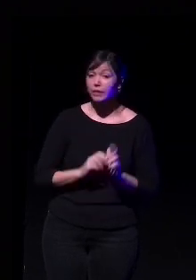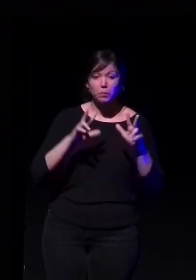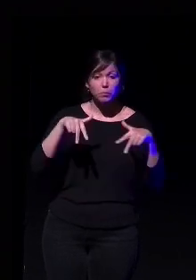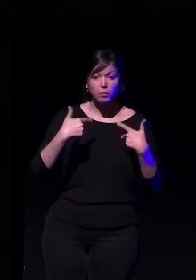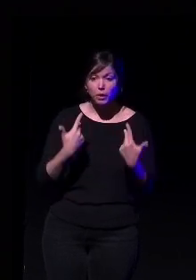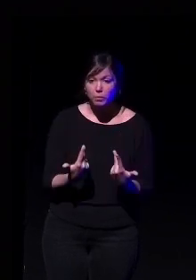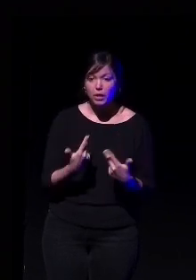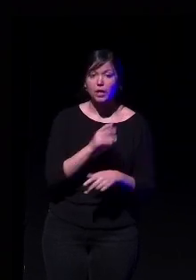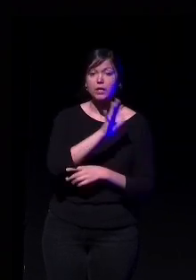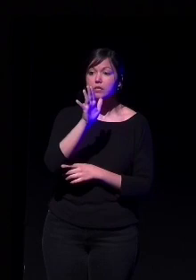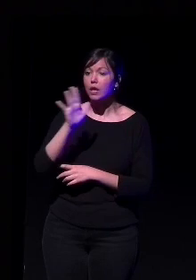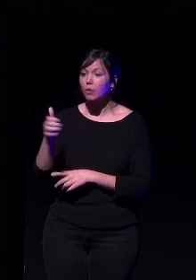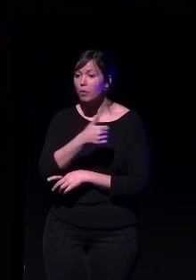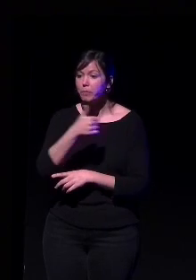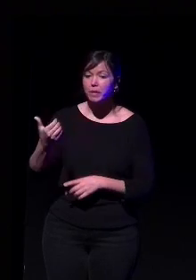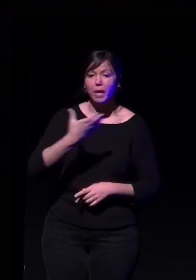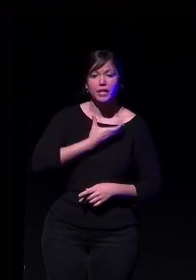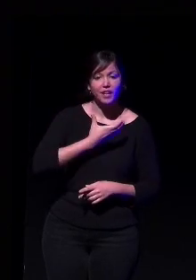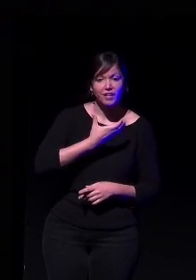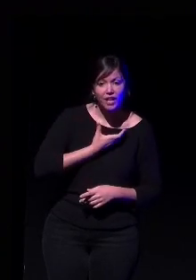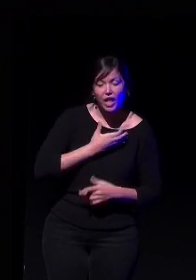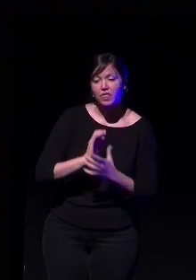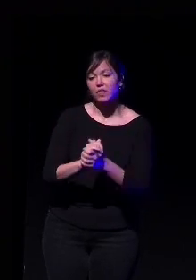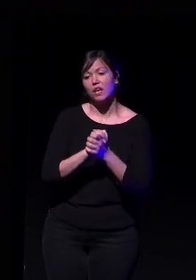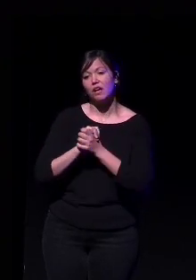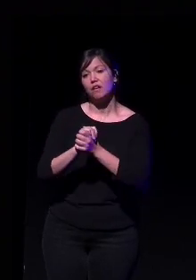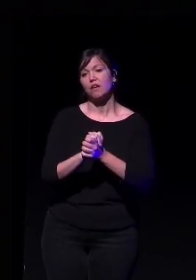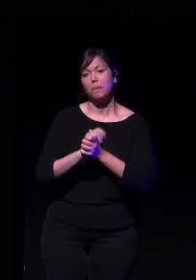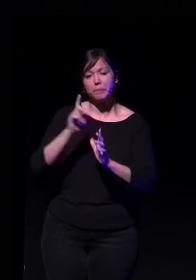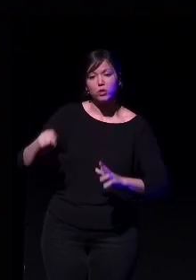Permeteu-me que saludi en primer lloc a l'alcalde, el bon amic